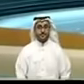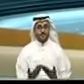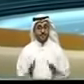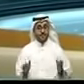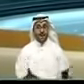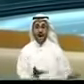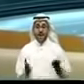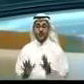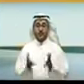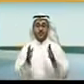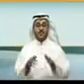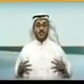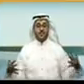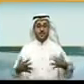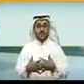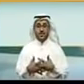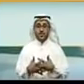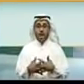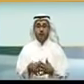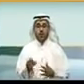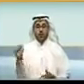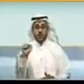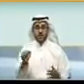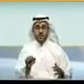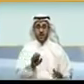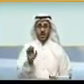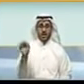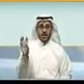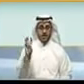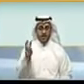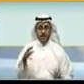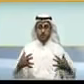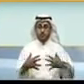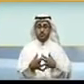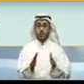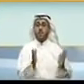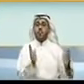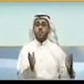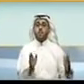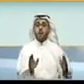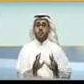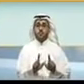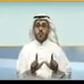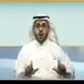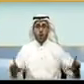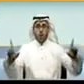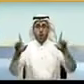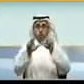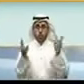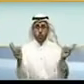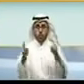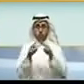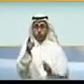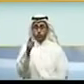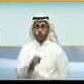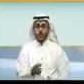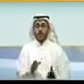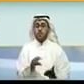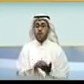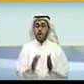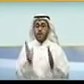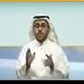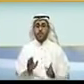أهلا بكم من جديد. بالتعاون مع القطاع الخاص أطلق الضمان الاجتماعي بالمنطقة الشرقية الملتقى الثاني لتوظيف أبناء المستفيدين من الضمان،